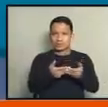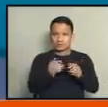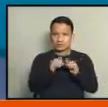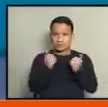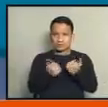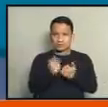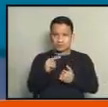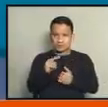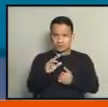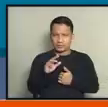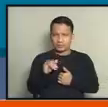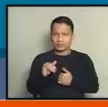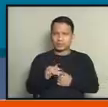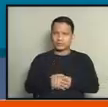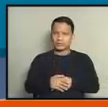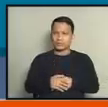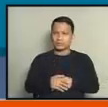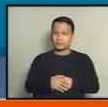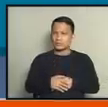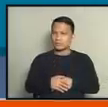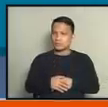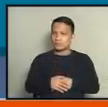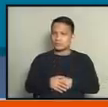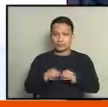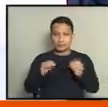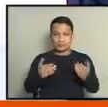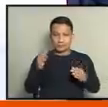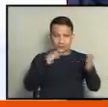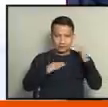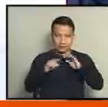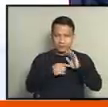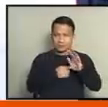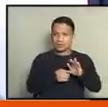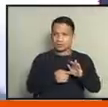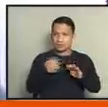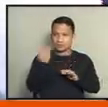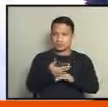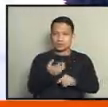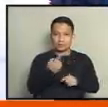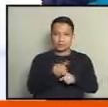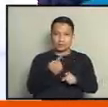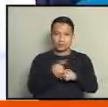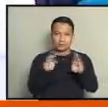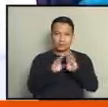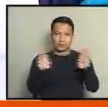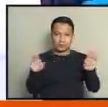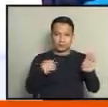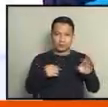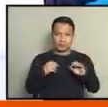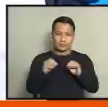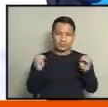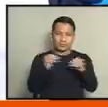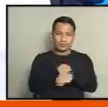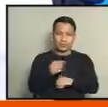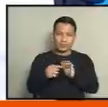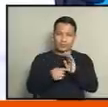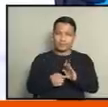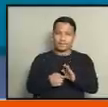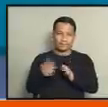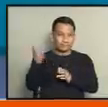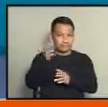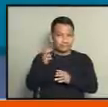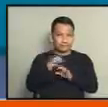ma'am? Opo, sir. Wala pong problema. Bukas po ang aming opisina sa lahat po ng dumudulog ng